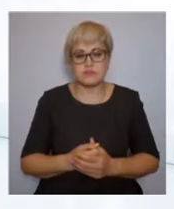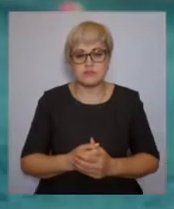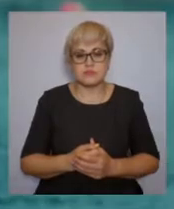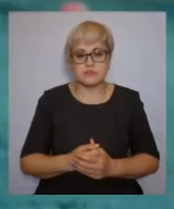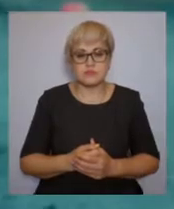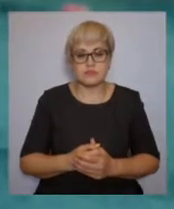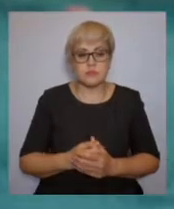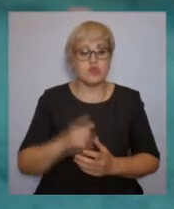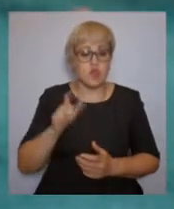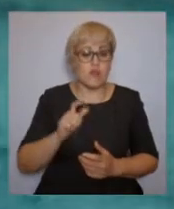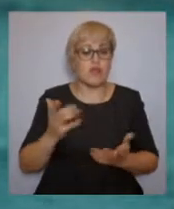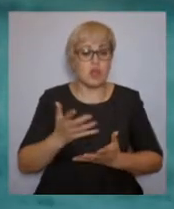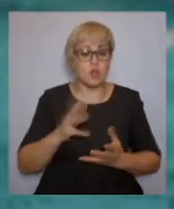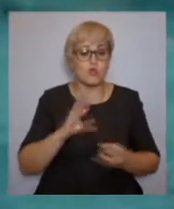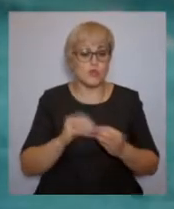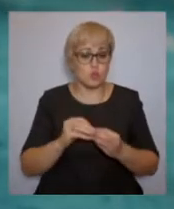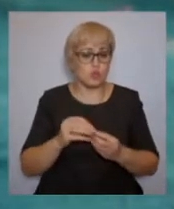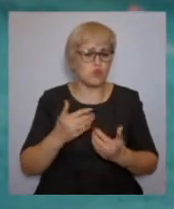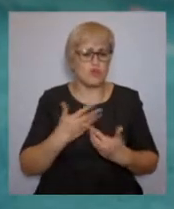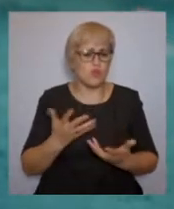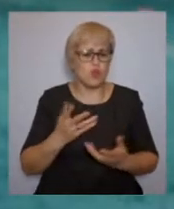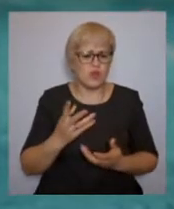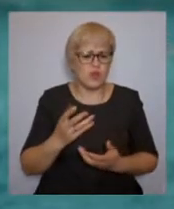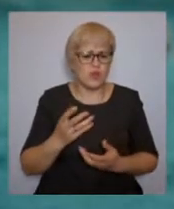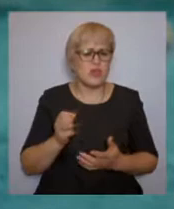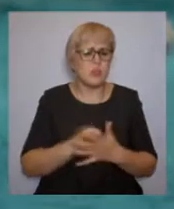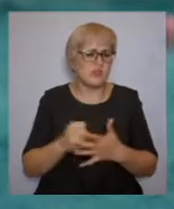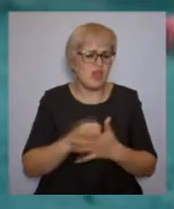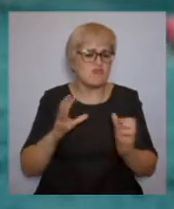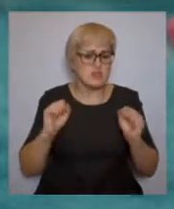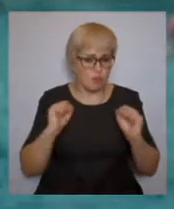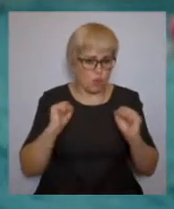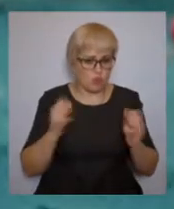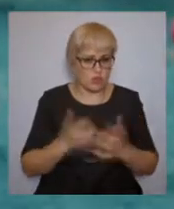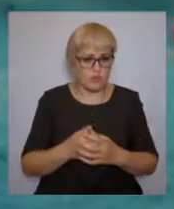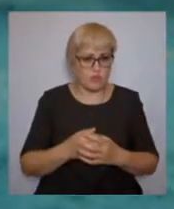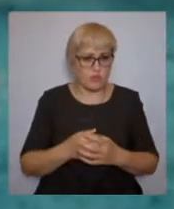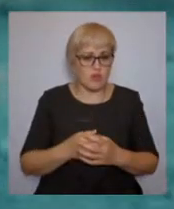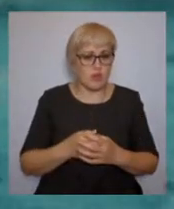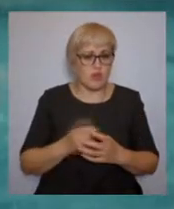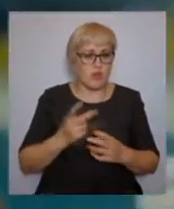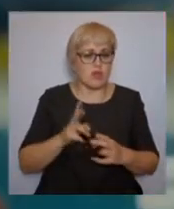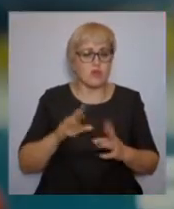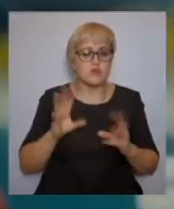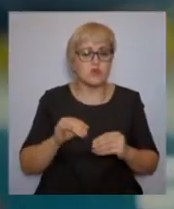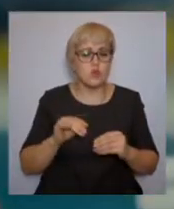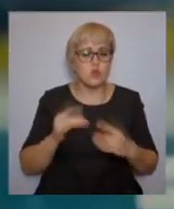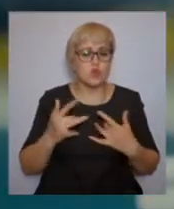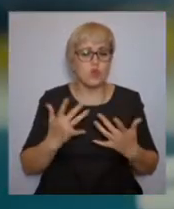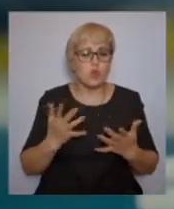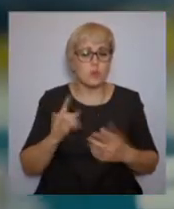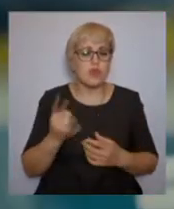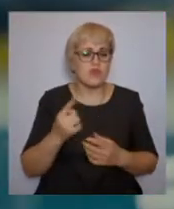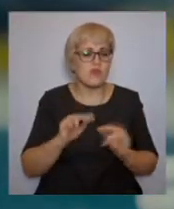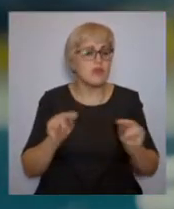конец мы знаем на сегодняшний день считаю что человек который сегодня бы в итоге добилась о спорте это все